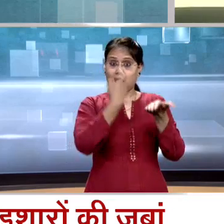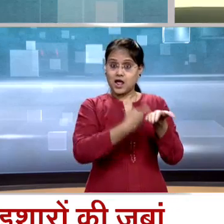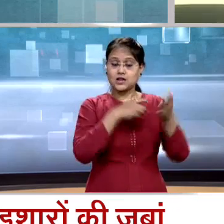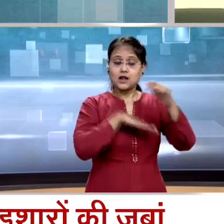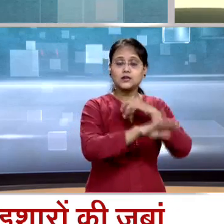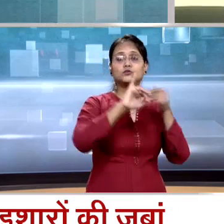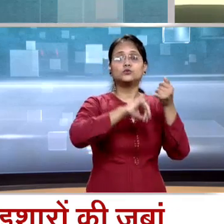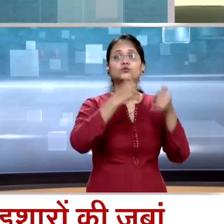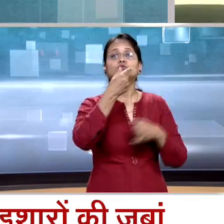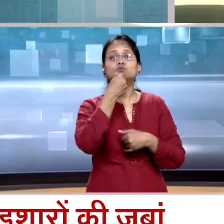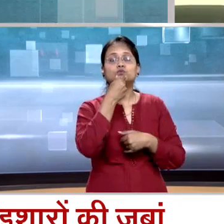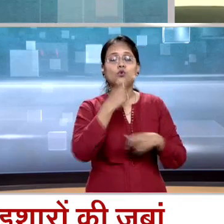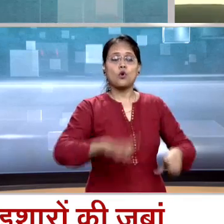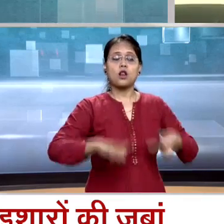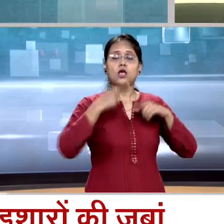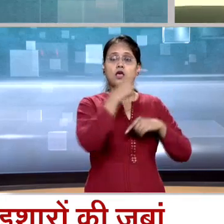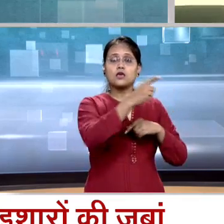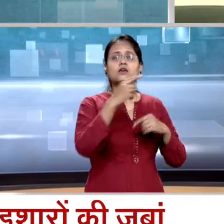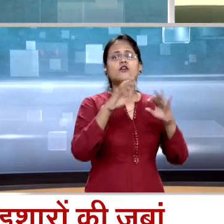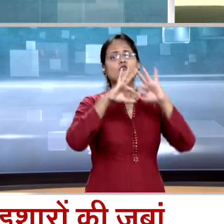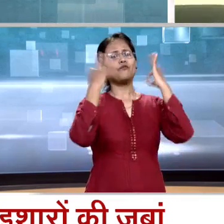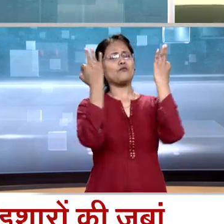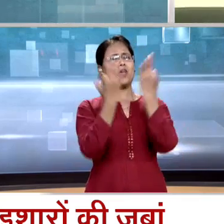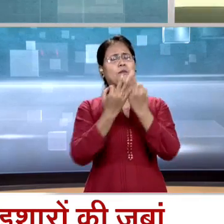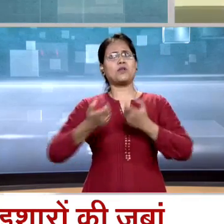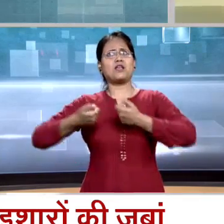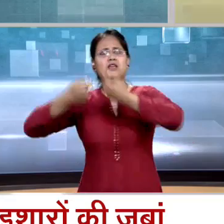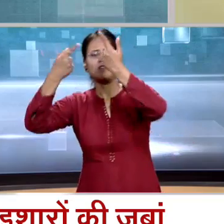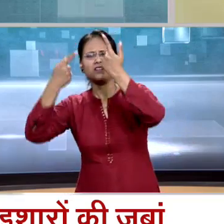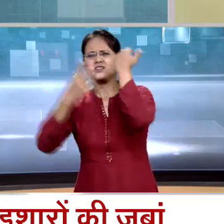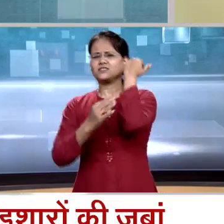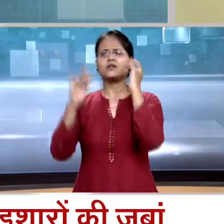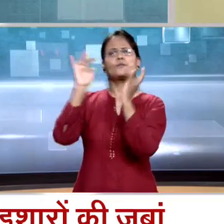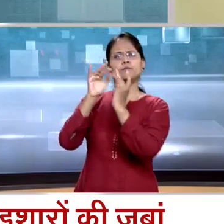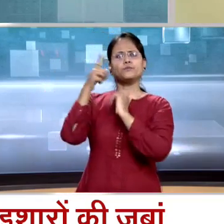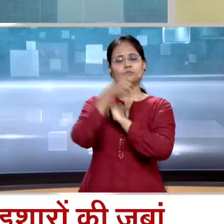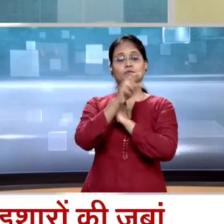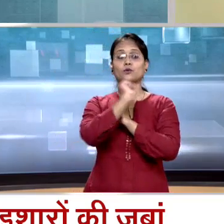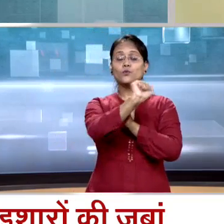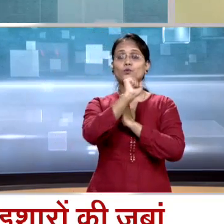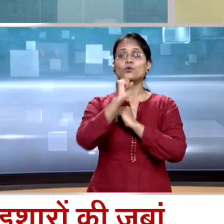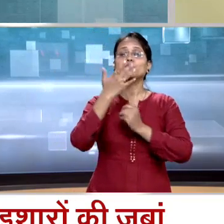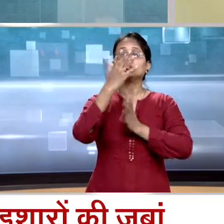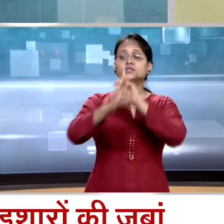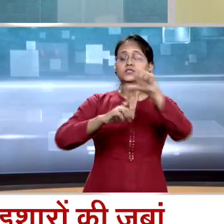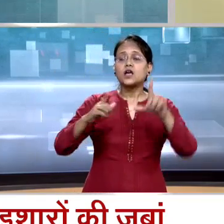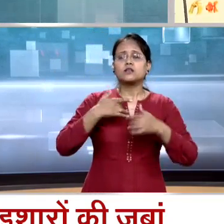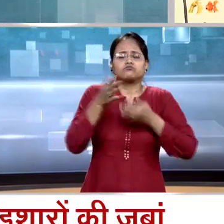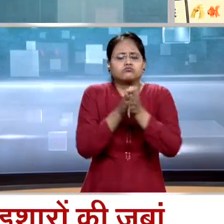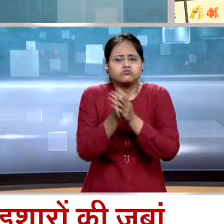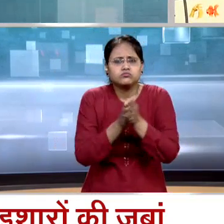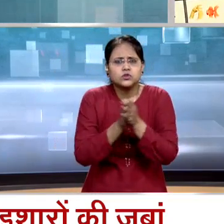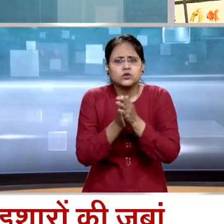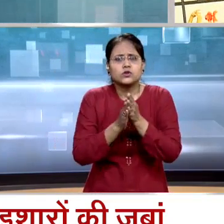हरियाणा के सोनीपत की रहने वाली पूजा एक मध्यम वर्गीय परिवार से है, लेकिन अपने बेटे के लिए सांकेतिक भाषा सीखने का